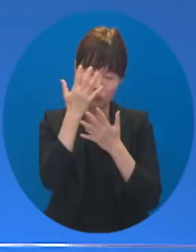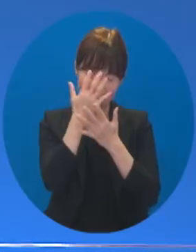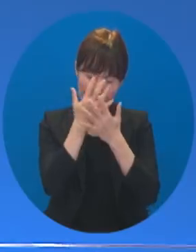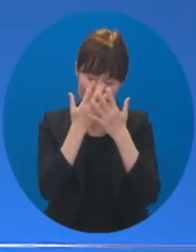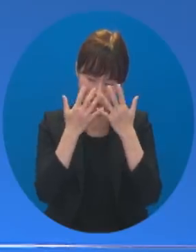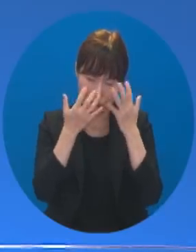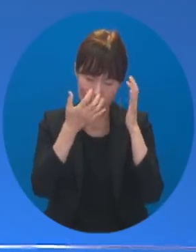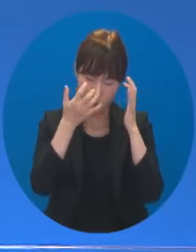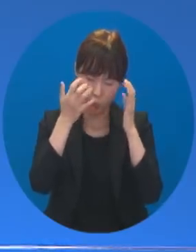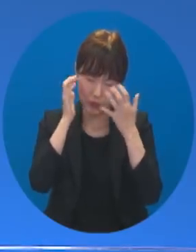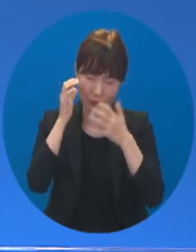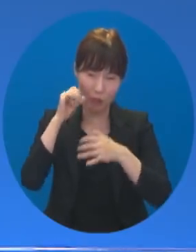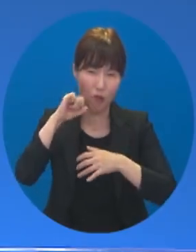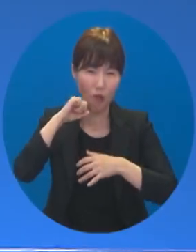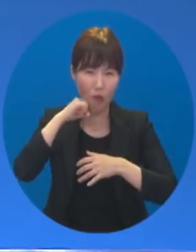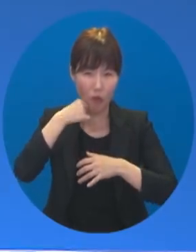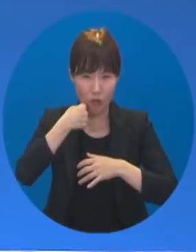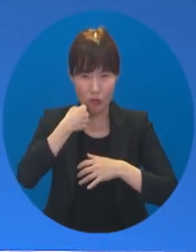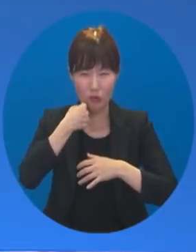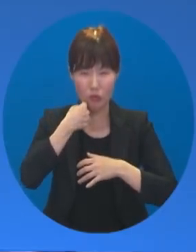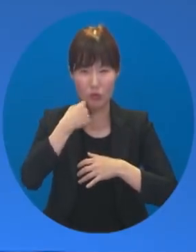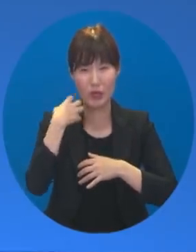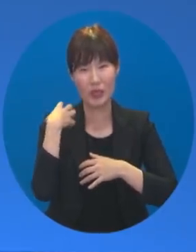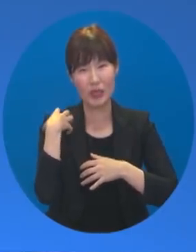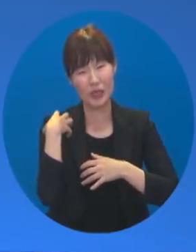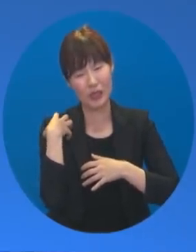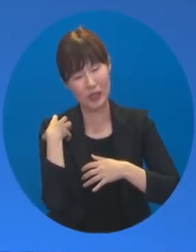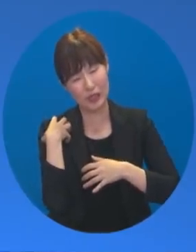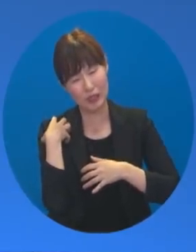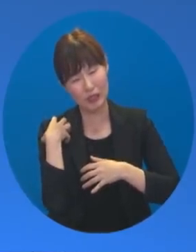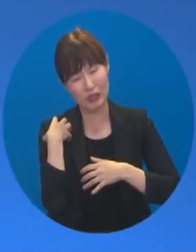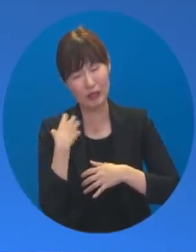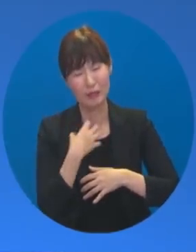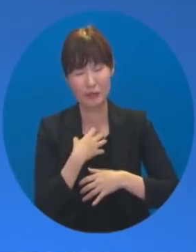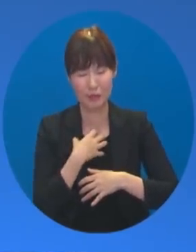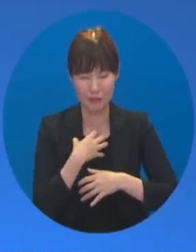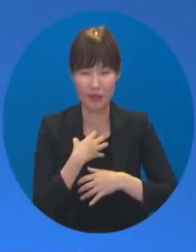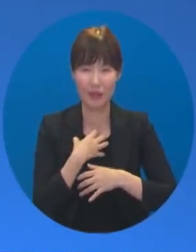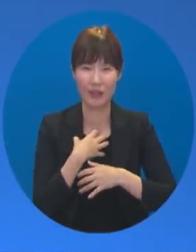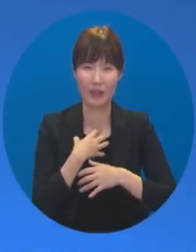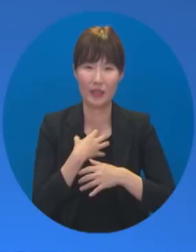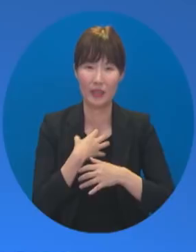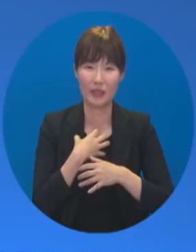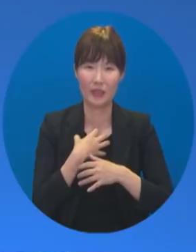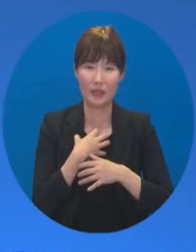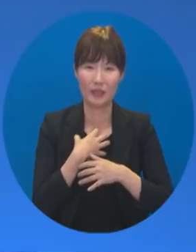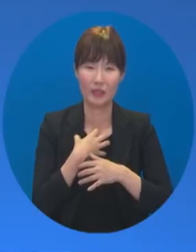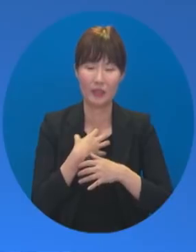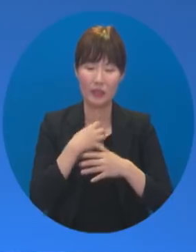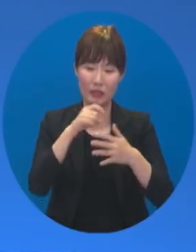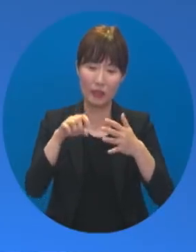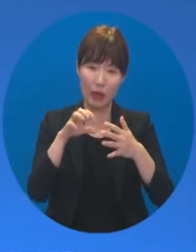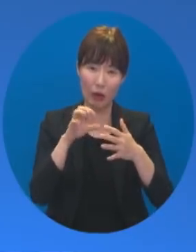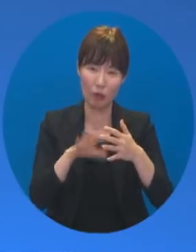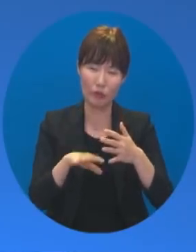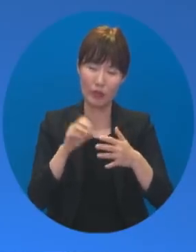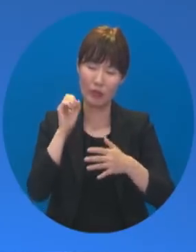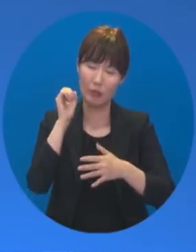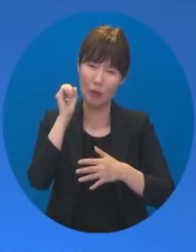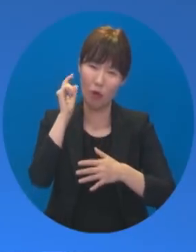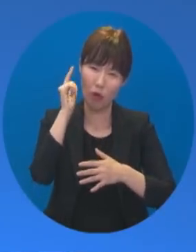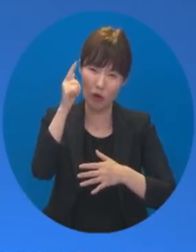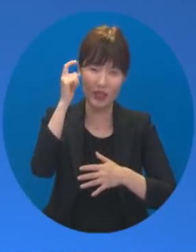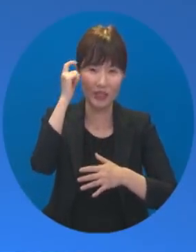어렵고 감당하기 힘든 그러한 현실 가운데서 너무 멀리 생각하고 너무 미리